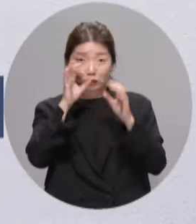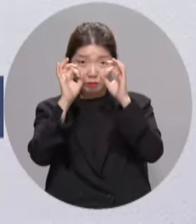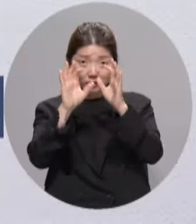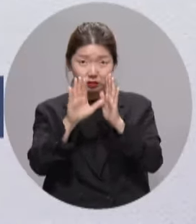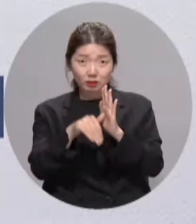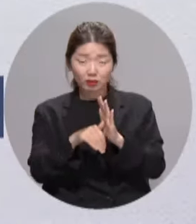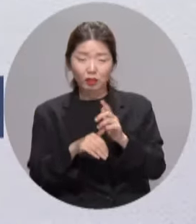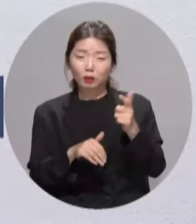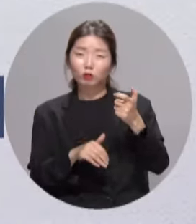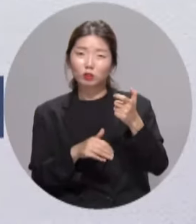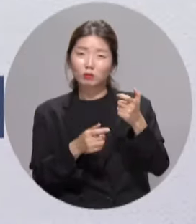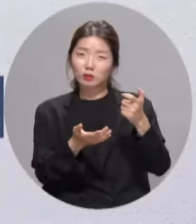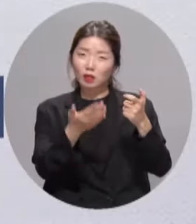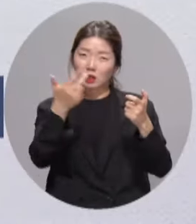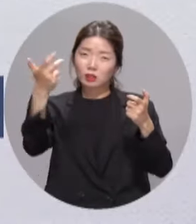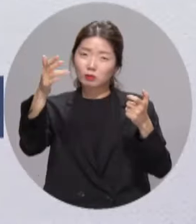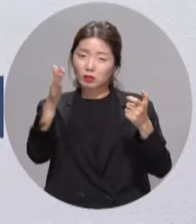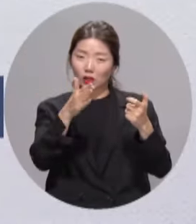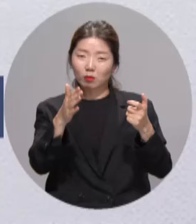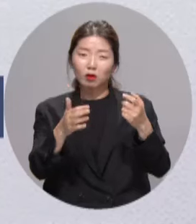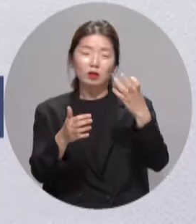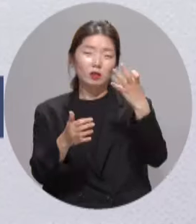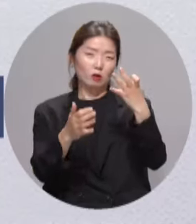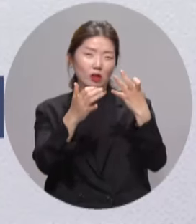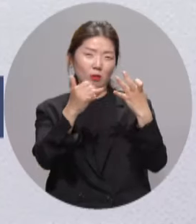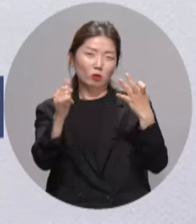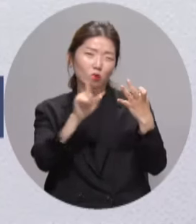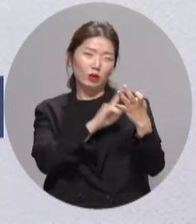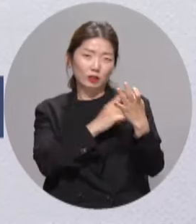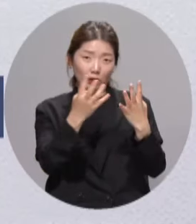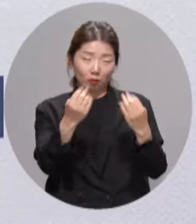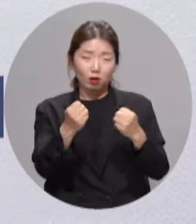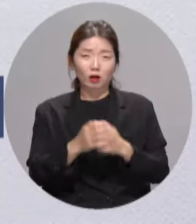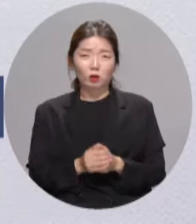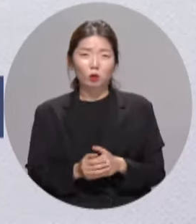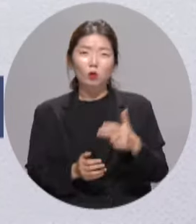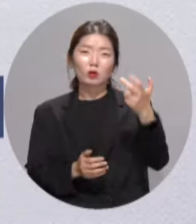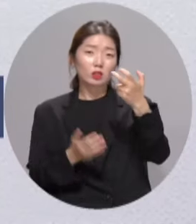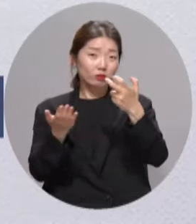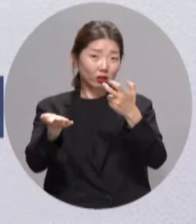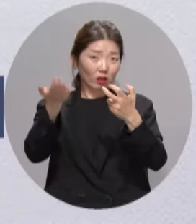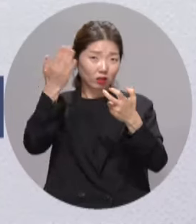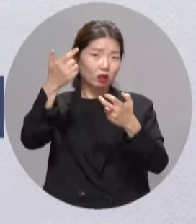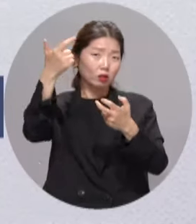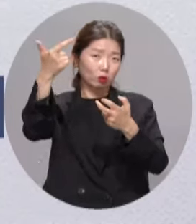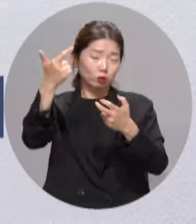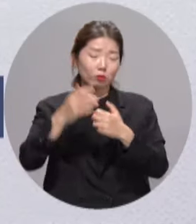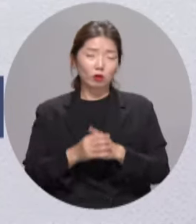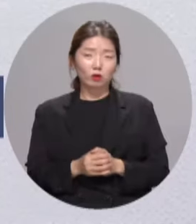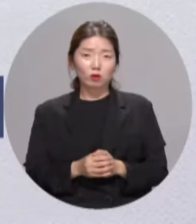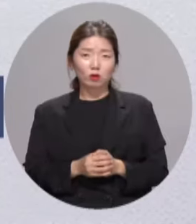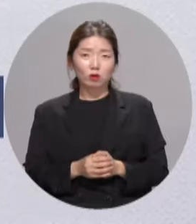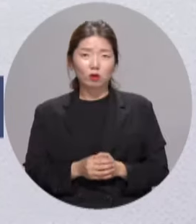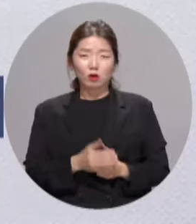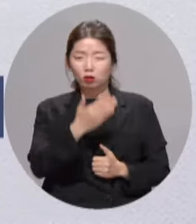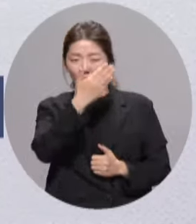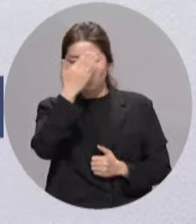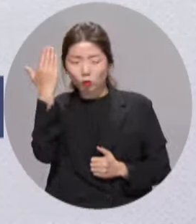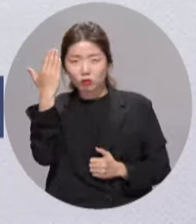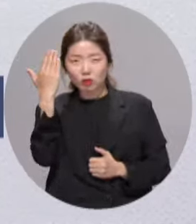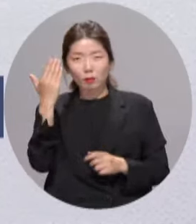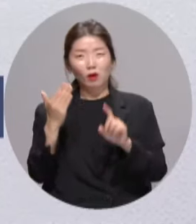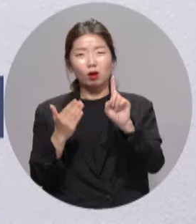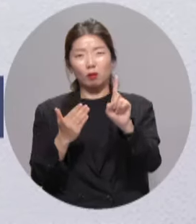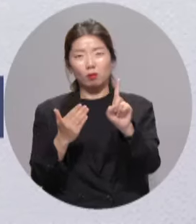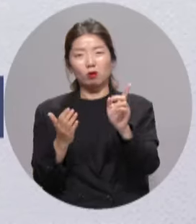보면 60세 이상 70세 미만이 14명으로 가장 많았고 70세 이상도 6명이나 되지만 청년층은